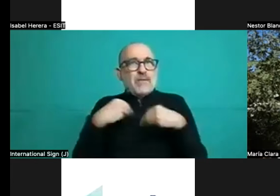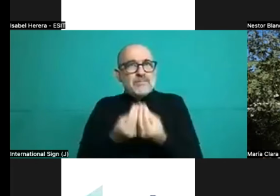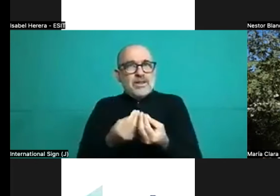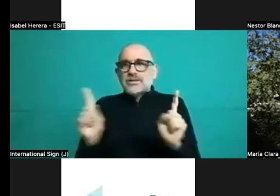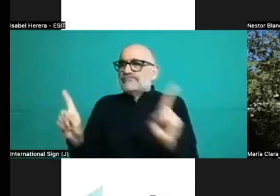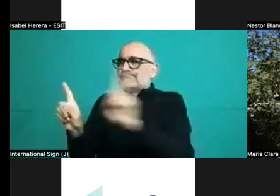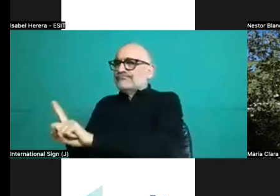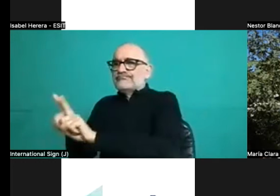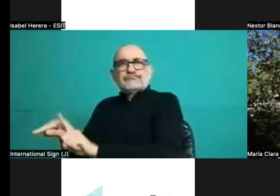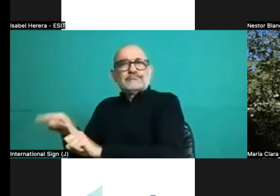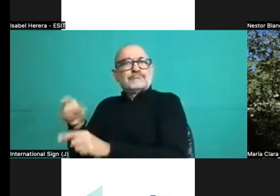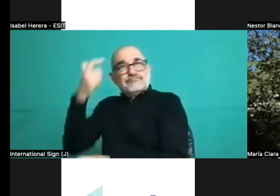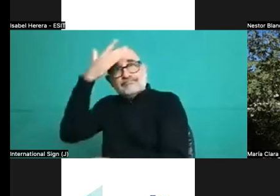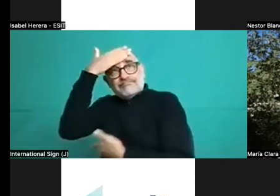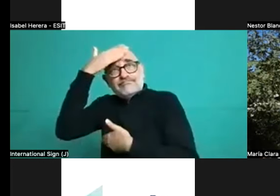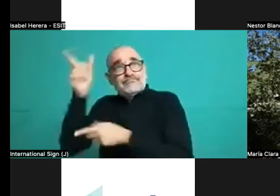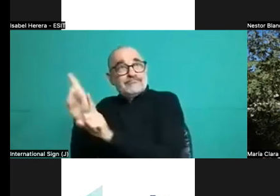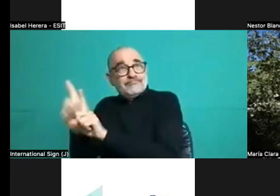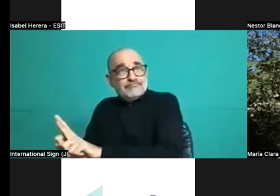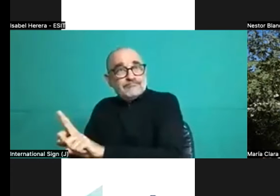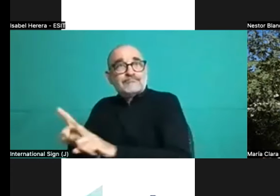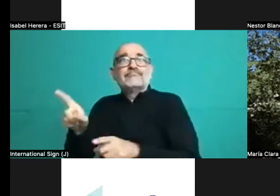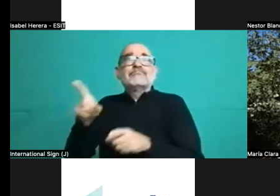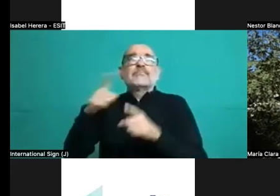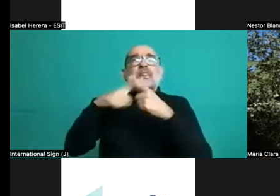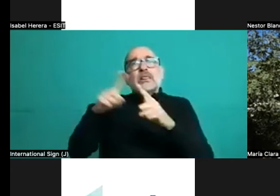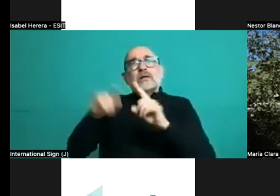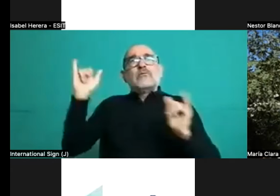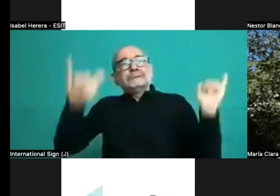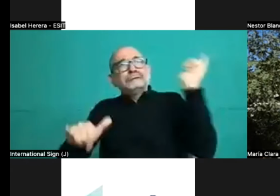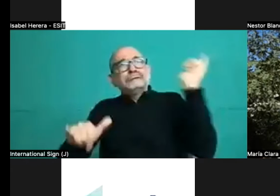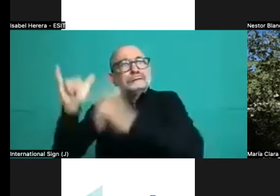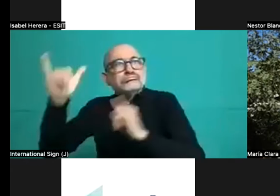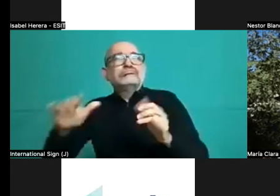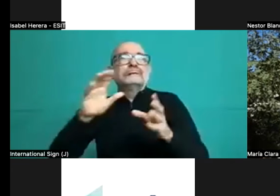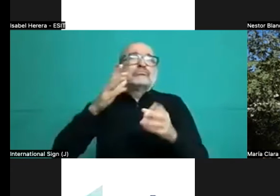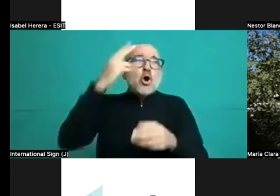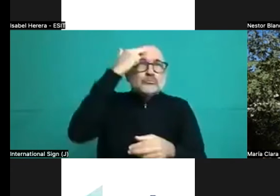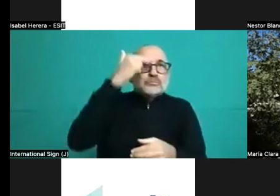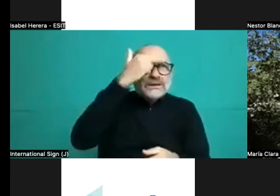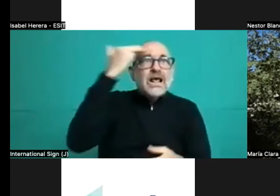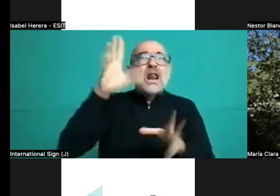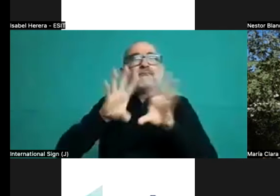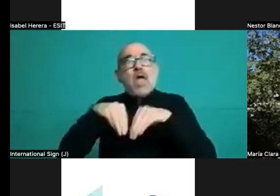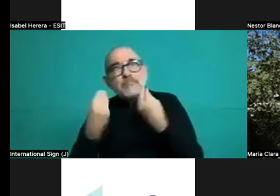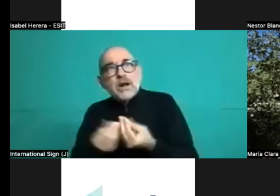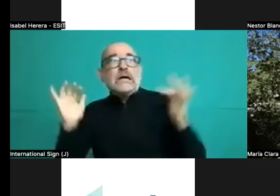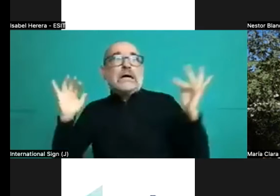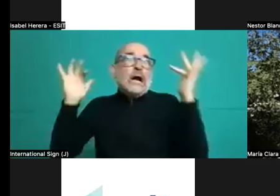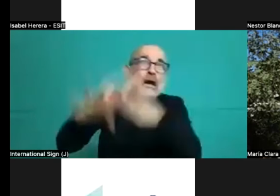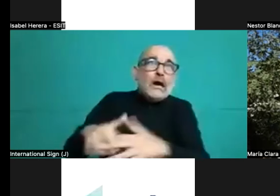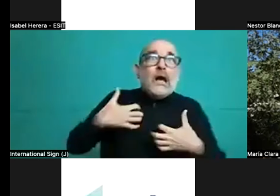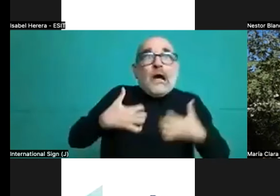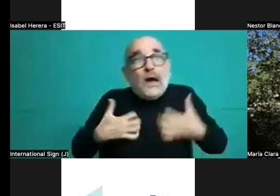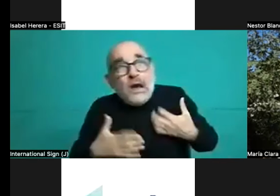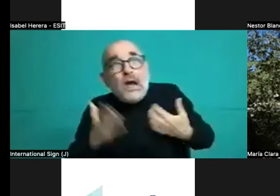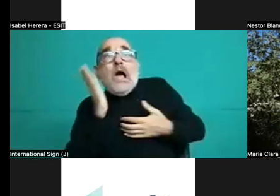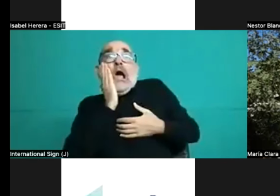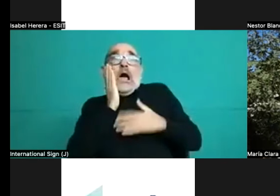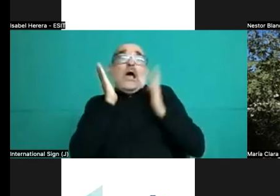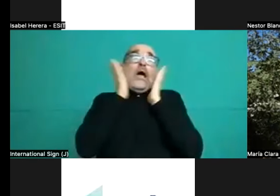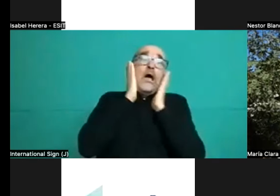parce qu'ils ne pouvaient pas être à côté de leurs proches. Ils ne savaient pas ce qui se passait lorsqu'il y avait des crises. Ne pas les impliquer, c'est